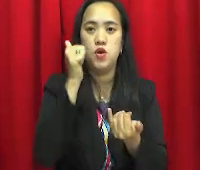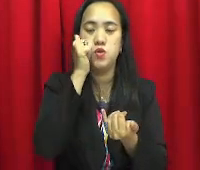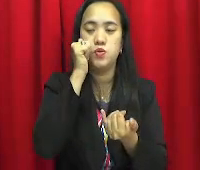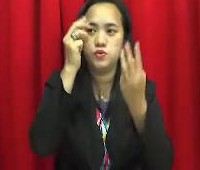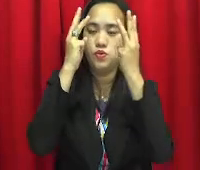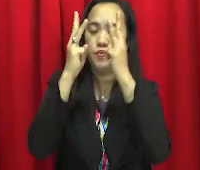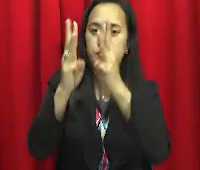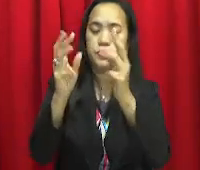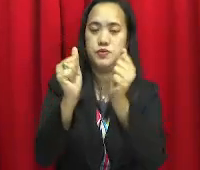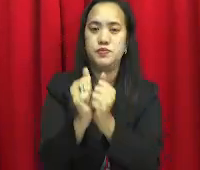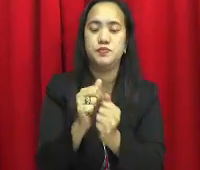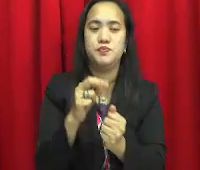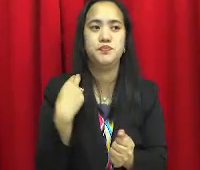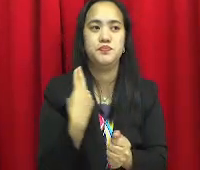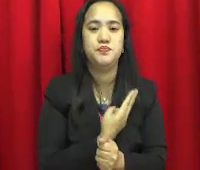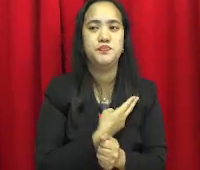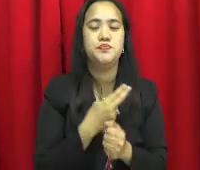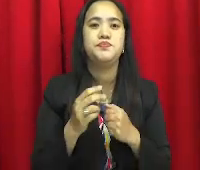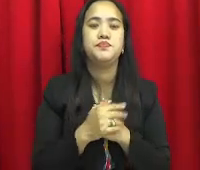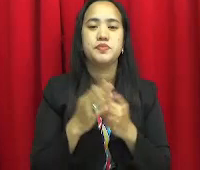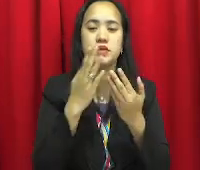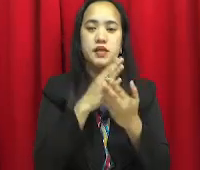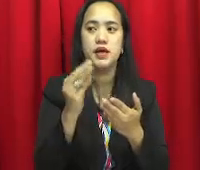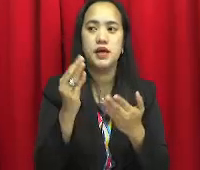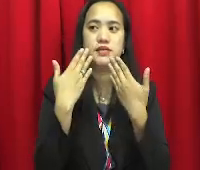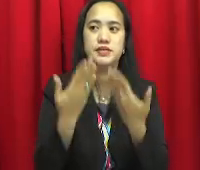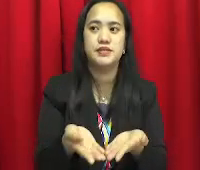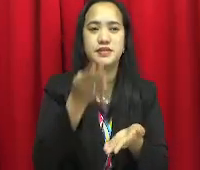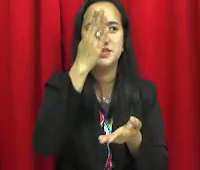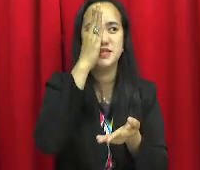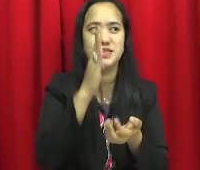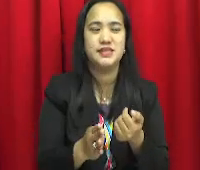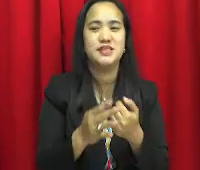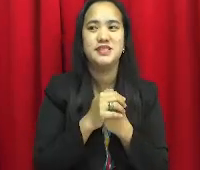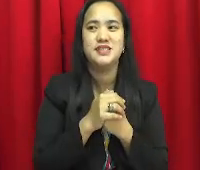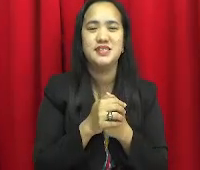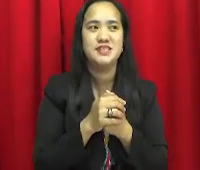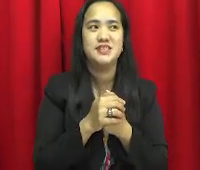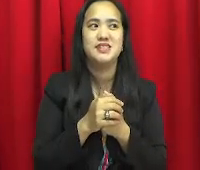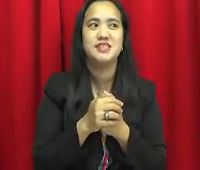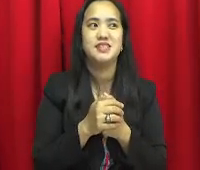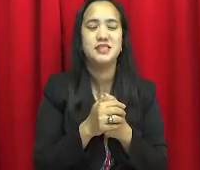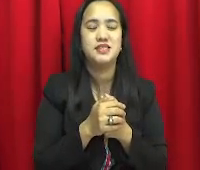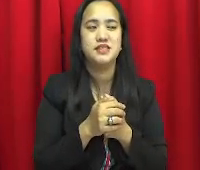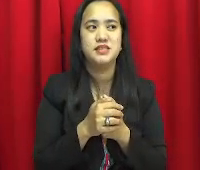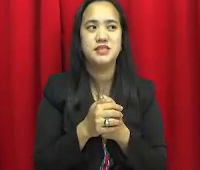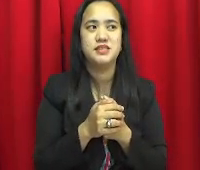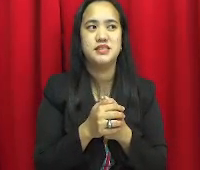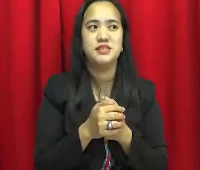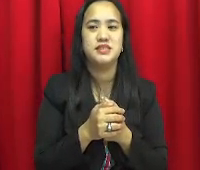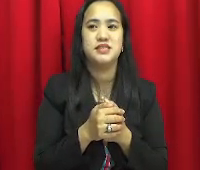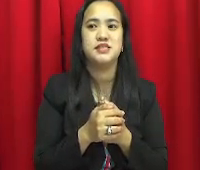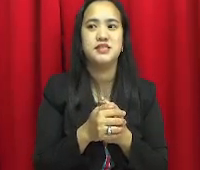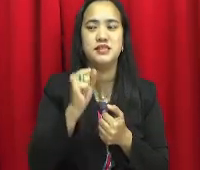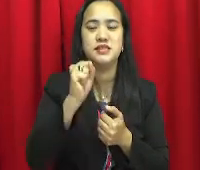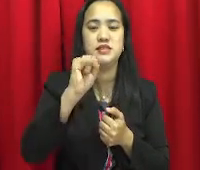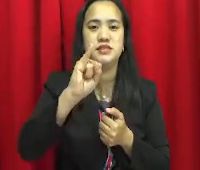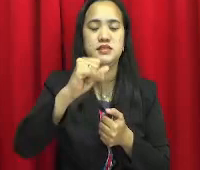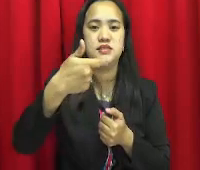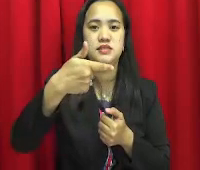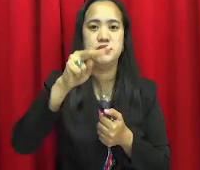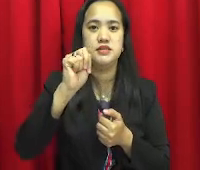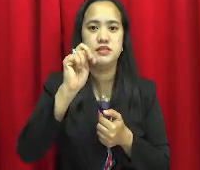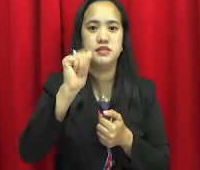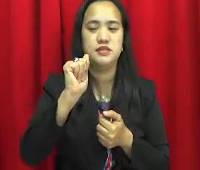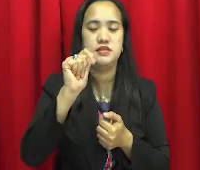na hindi ano yung... ligtas to, sir. Yung tag nito, yung signal. Ah, signal. Maayos ang